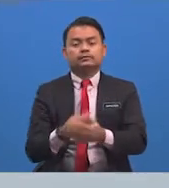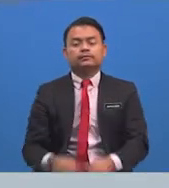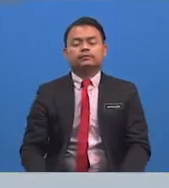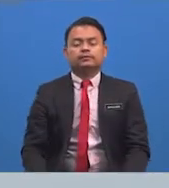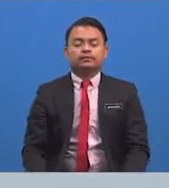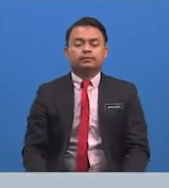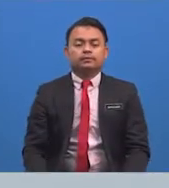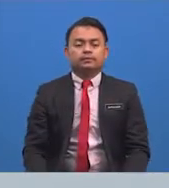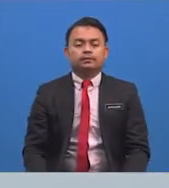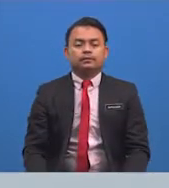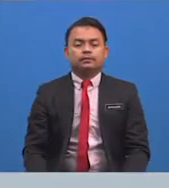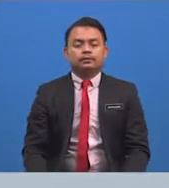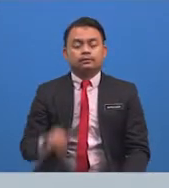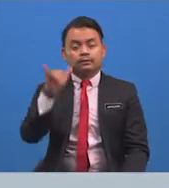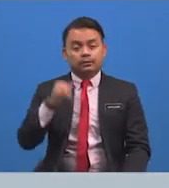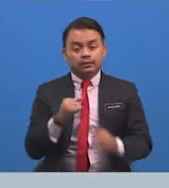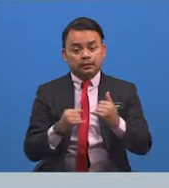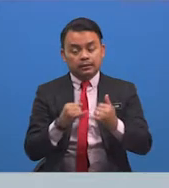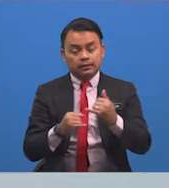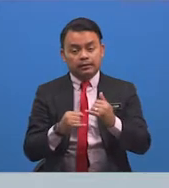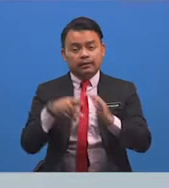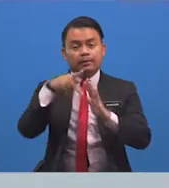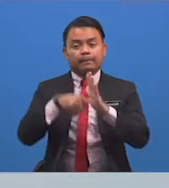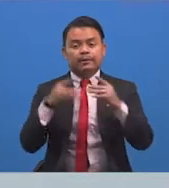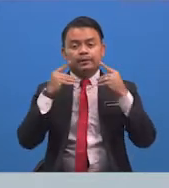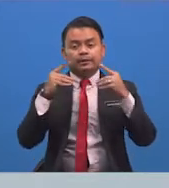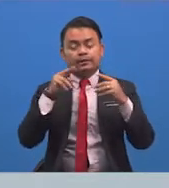Yang terakhir ialah melalui pendidikan alam sekitar.